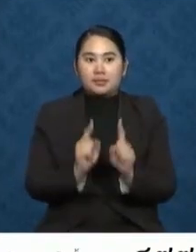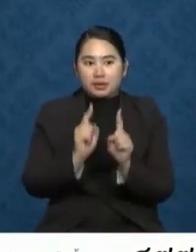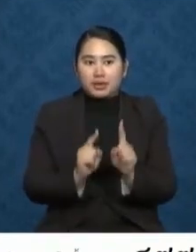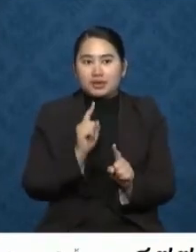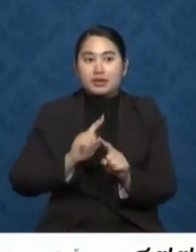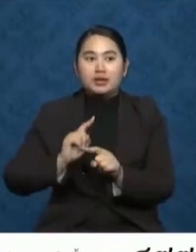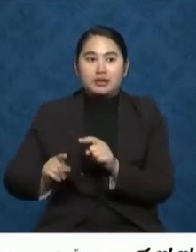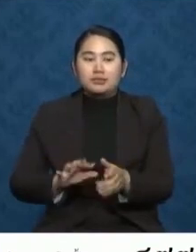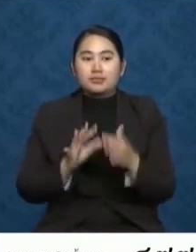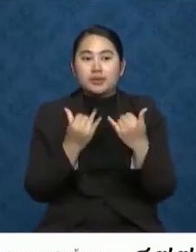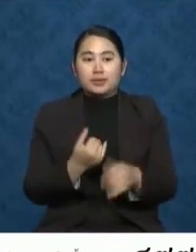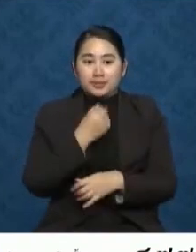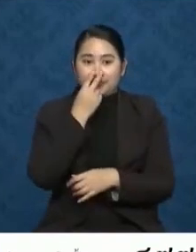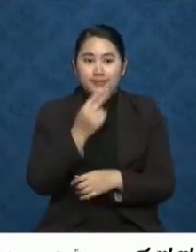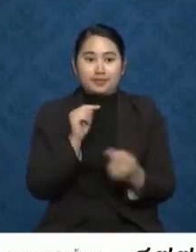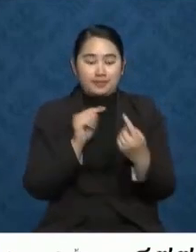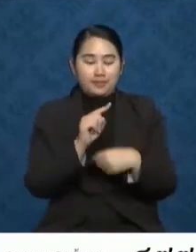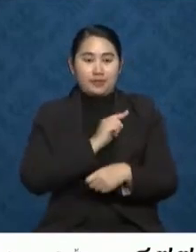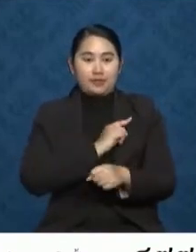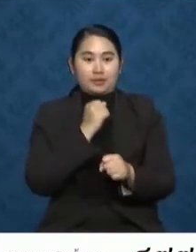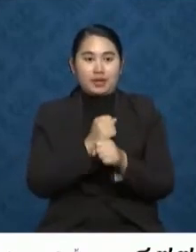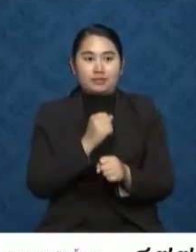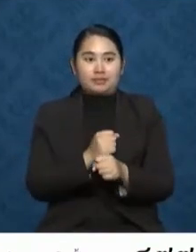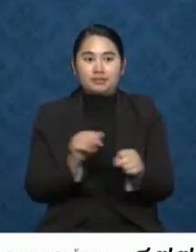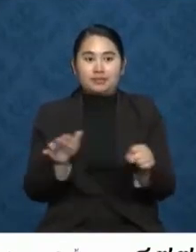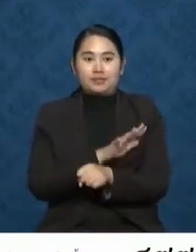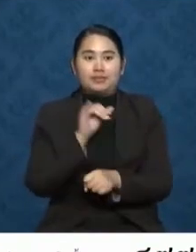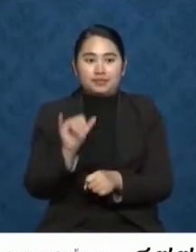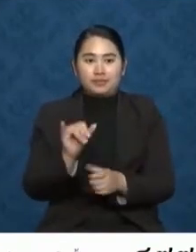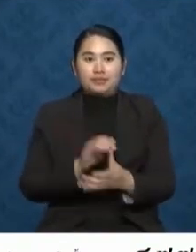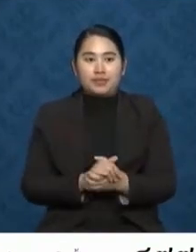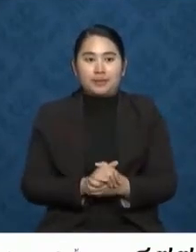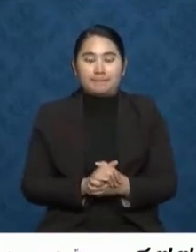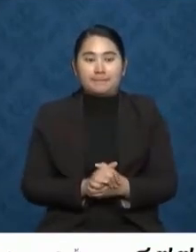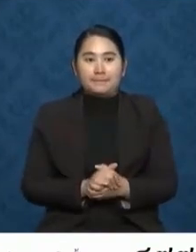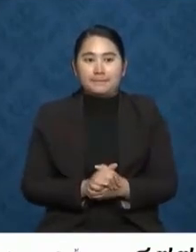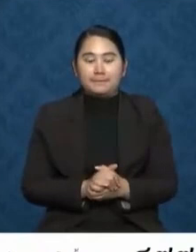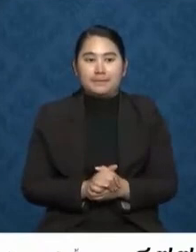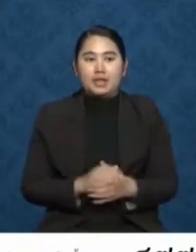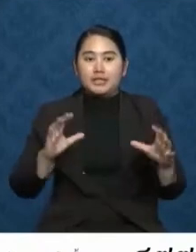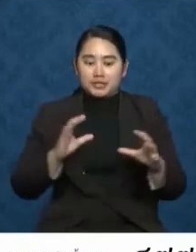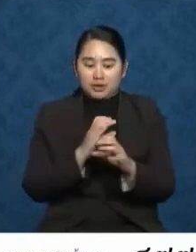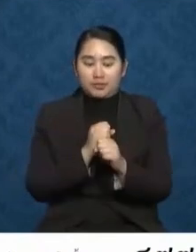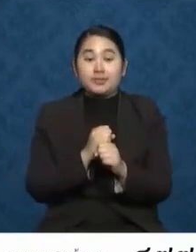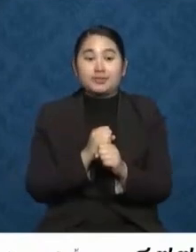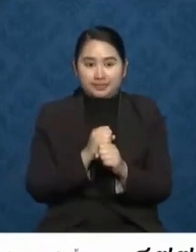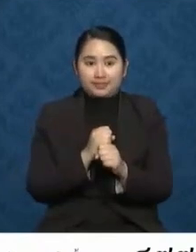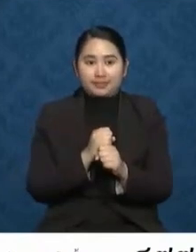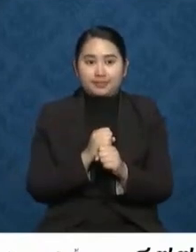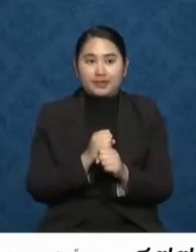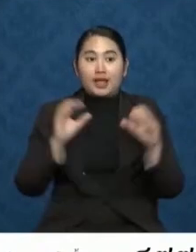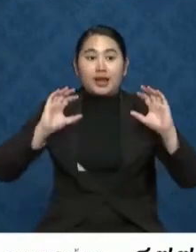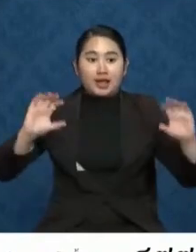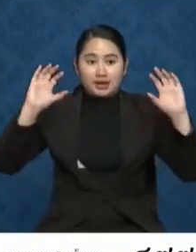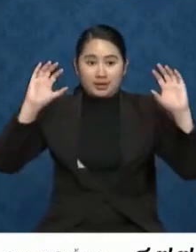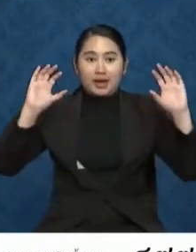ต่างๆยังไม่ยอมยึดติดกับพันธกิจหลักของกระทรวงทบวงกรมที่ท่านรับผิดชอบอยู่ขอสรุปนะครับท่านประธานครับรัฐบาลชุ